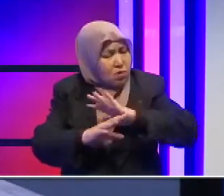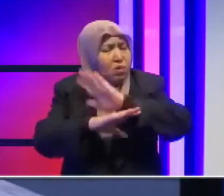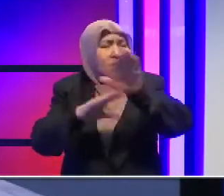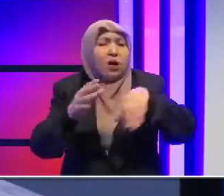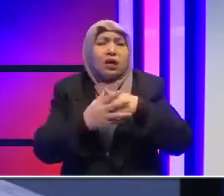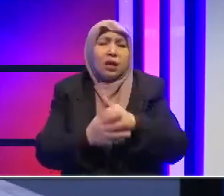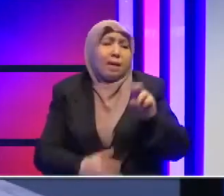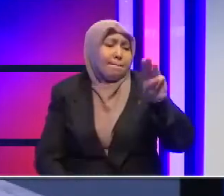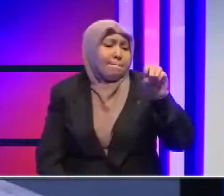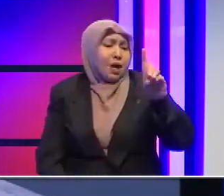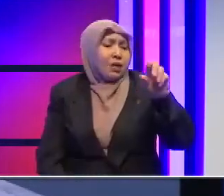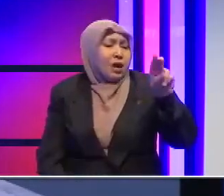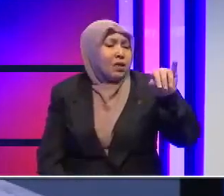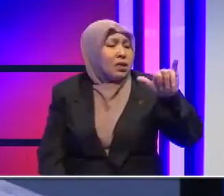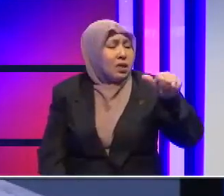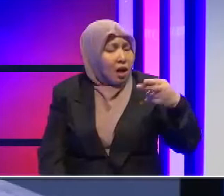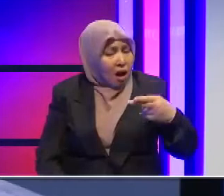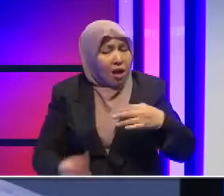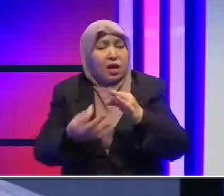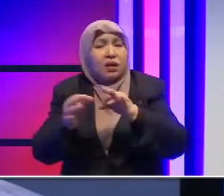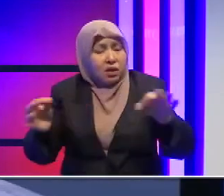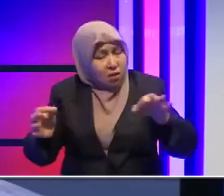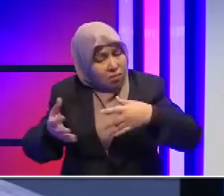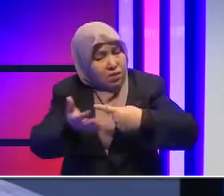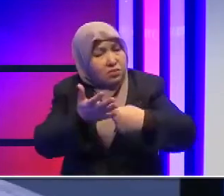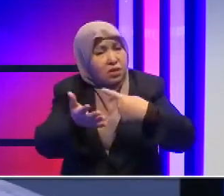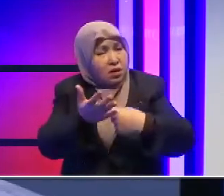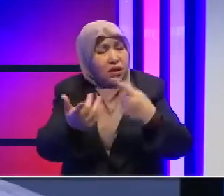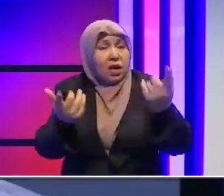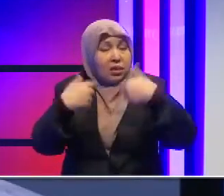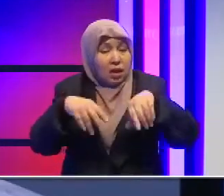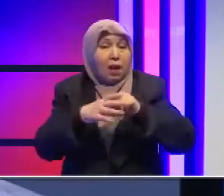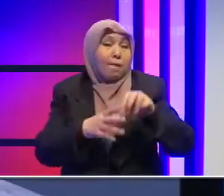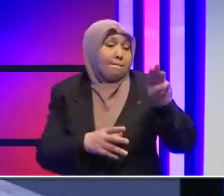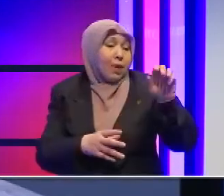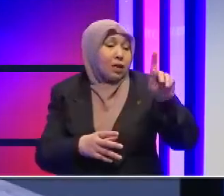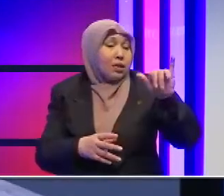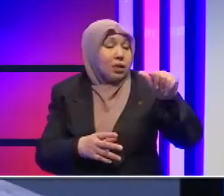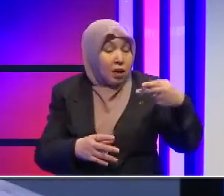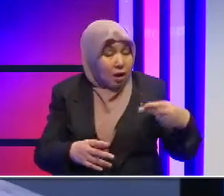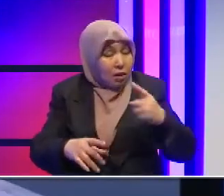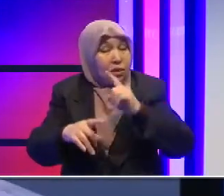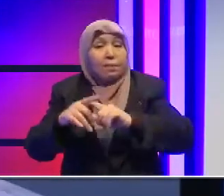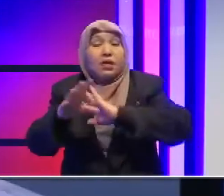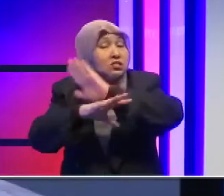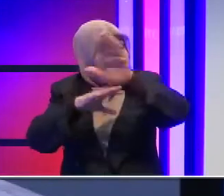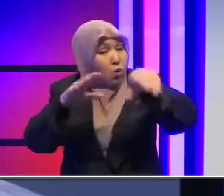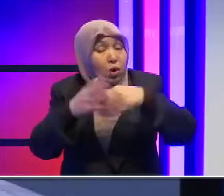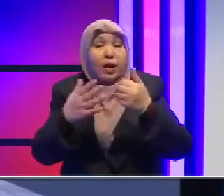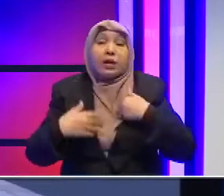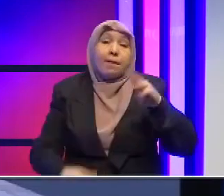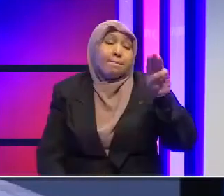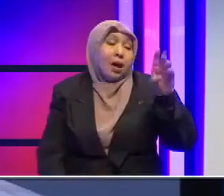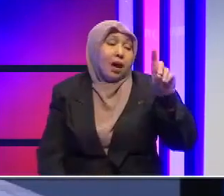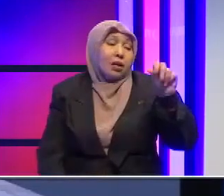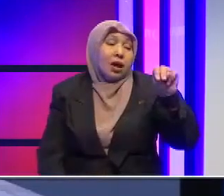surah Madaniyah, walaupun ada sebahagian daripada ayatnya yang dibicarakan datang dalam bentuk Makkiyah, tetapi keseluruhannya ia adalah